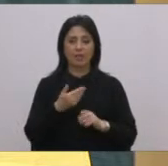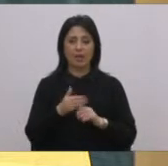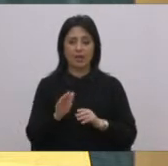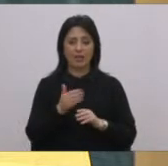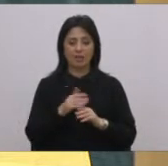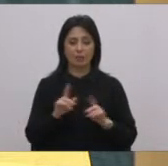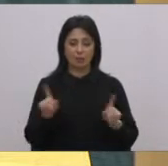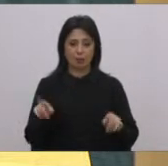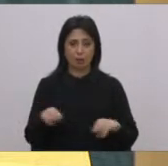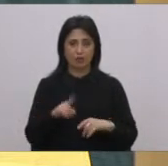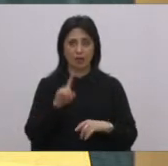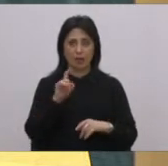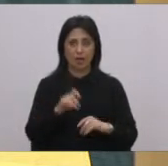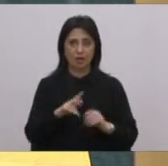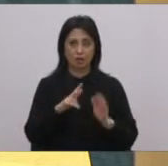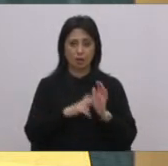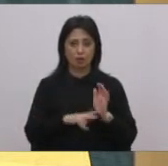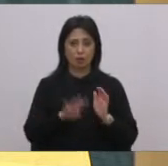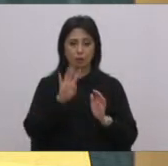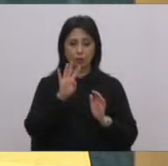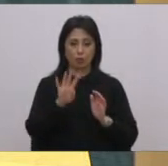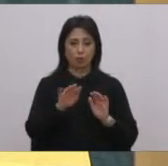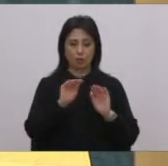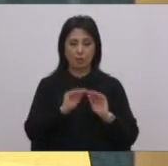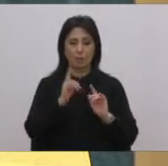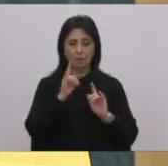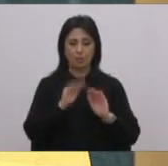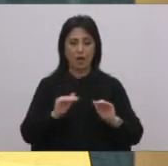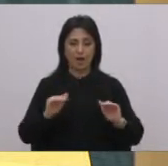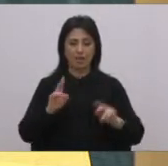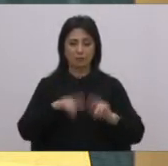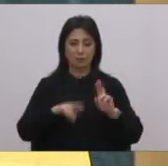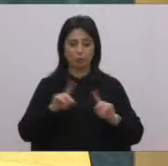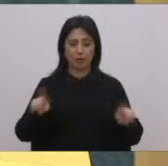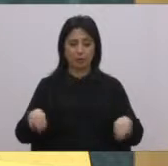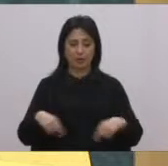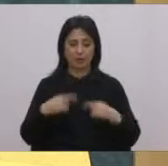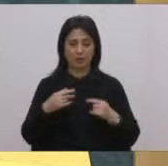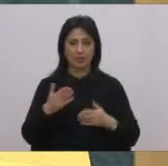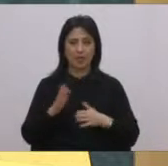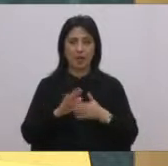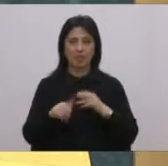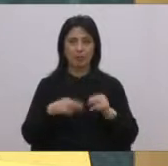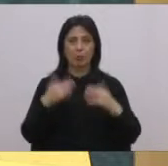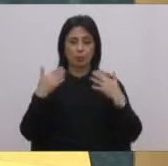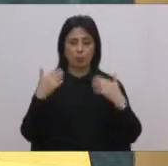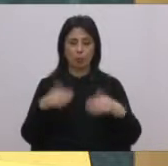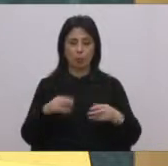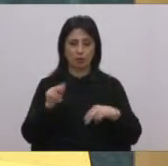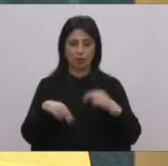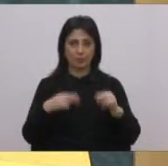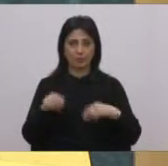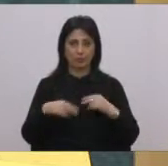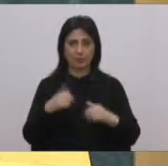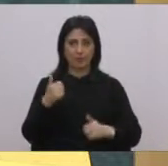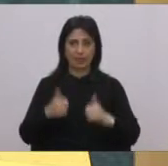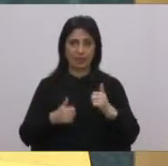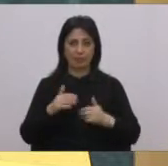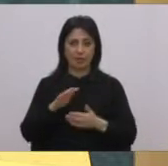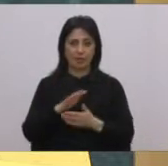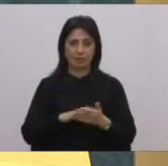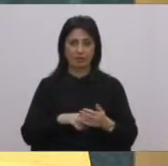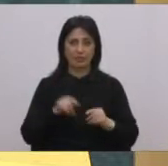ეტაპობრივად ხორციელდება. 184 ბაღის მშენებლობა რეაბილიტაციაზე ხელშეკრულებები უკვე გაფორმებულია და ტენდერები ნებისმიერები